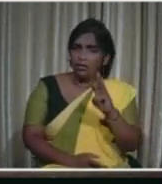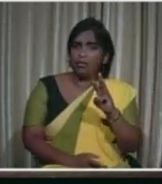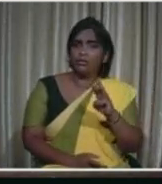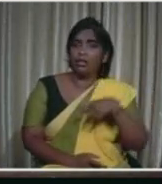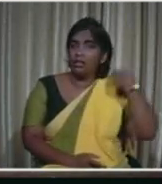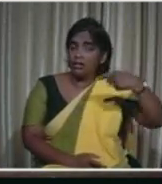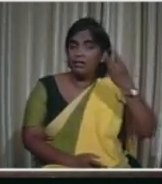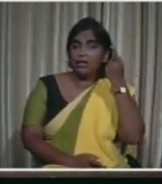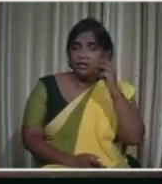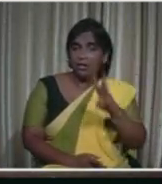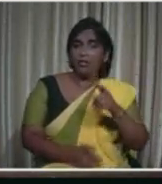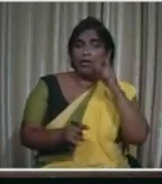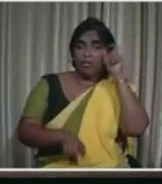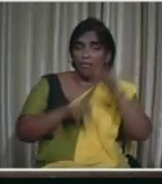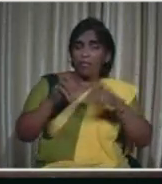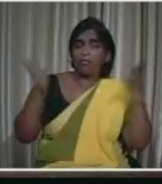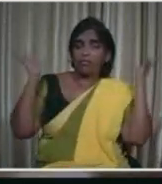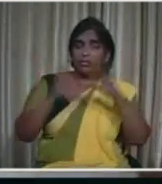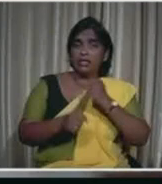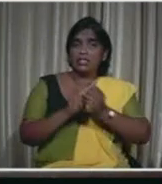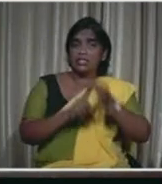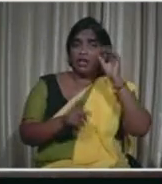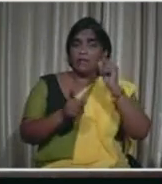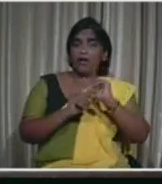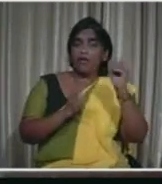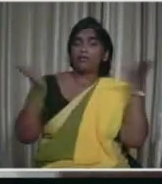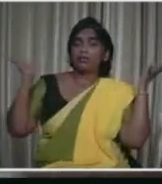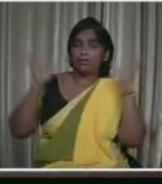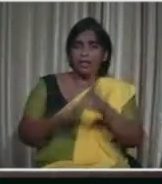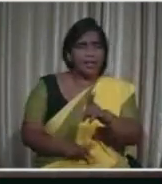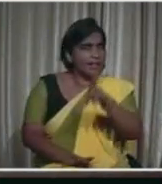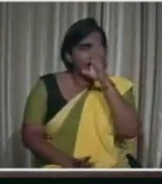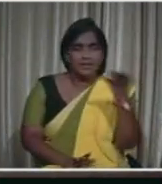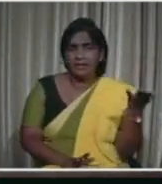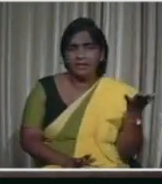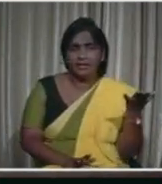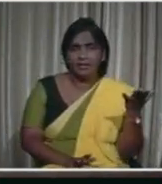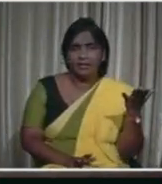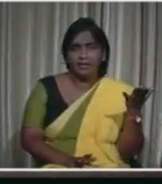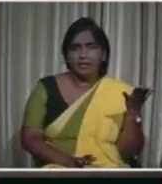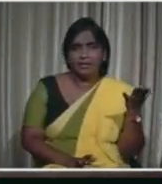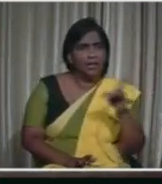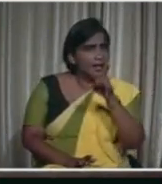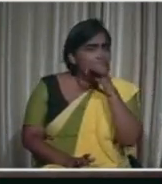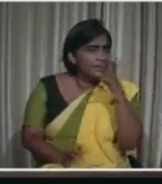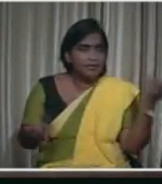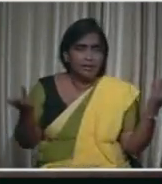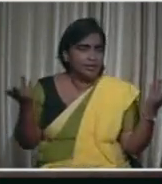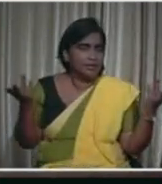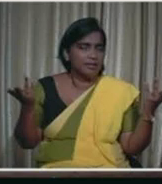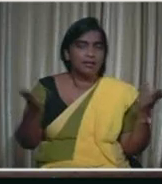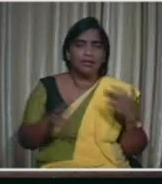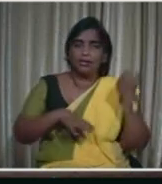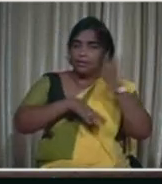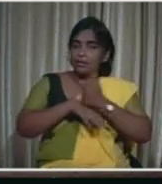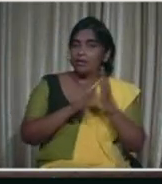davas dahatunak kollo inna, jenah jemput karya le, watulah, legend, legend apa ni? Garu